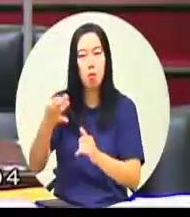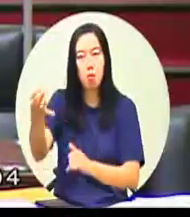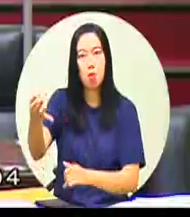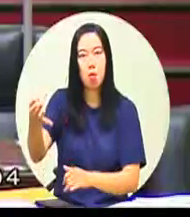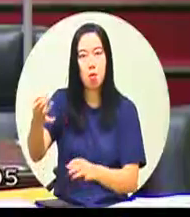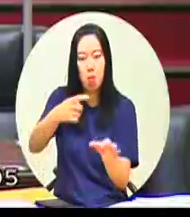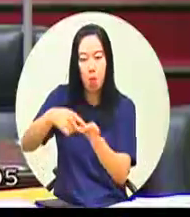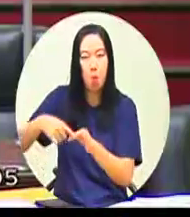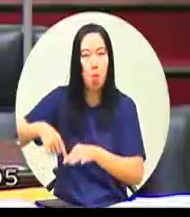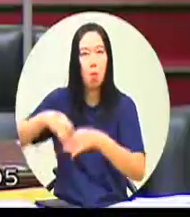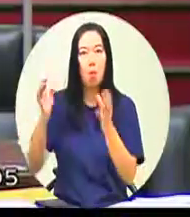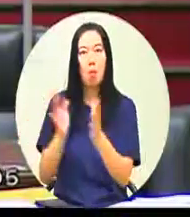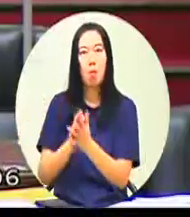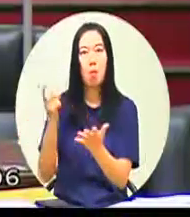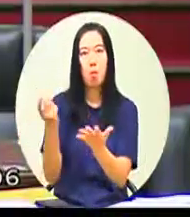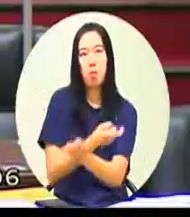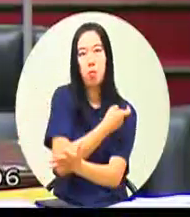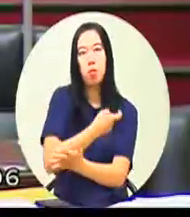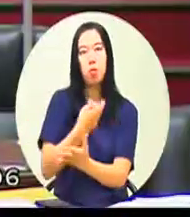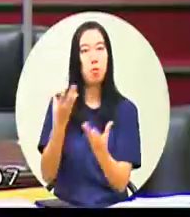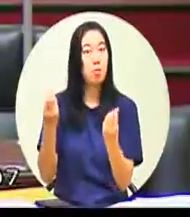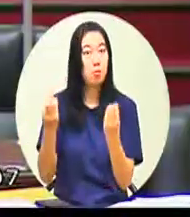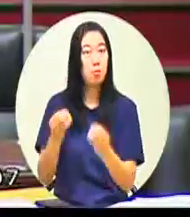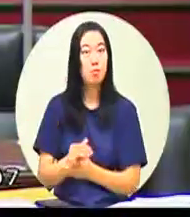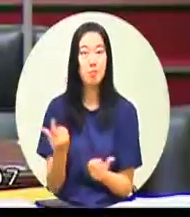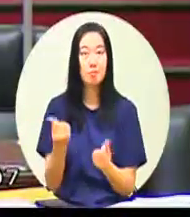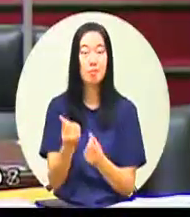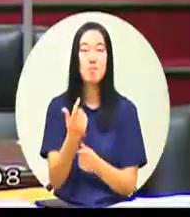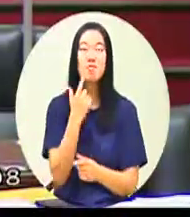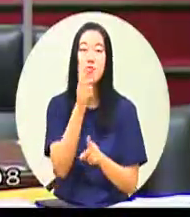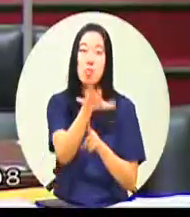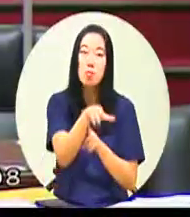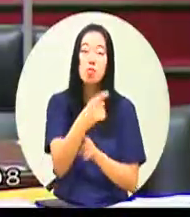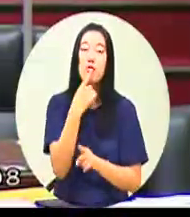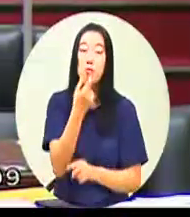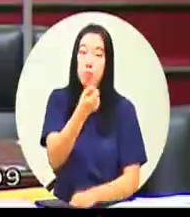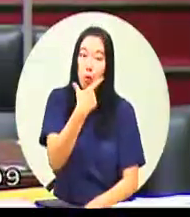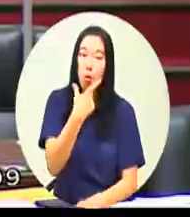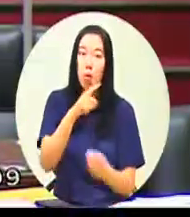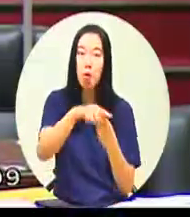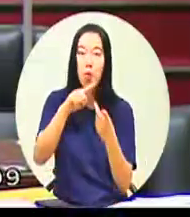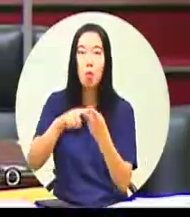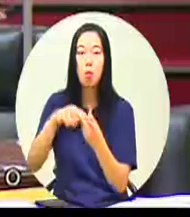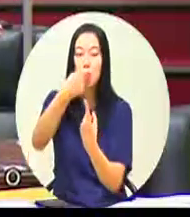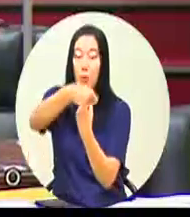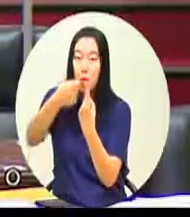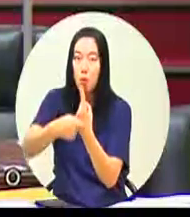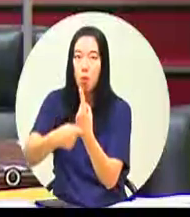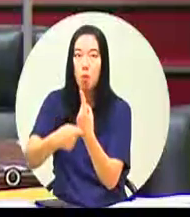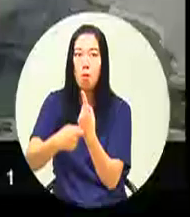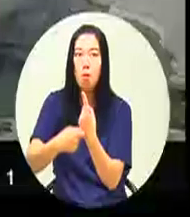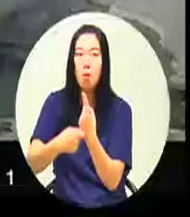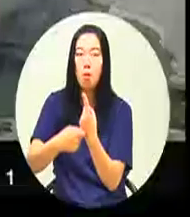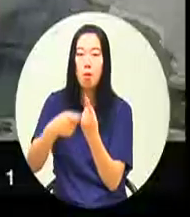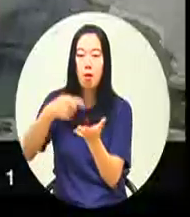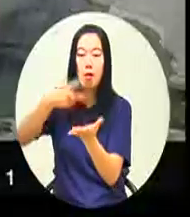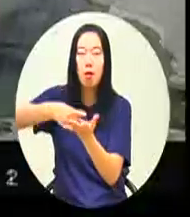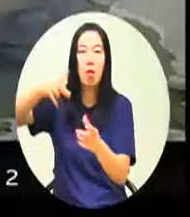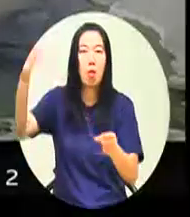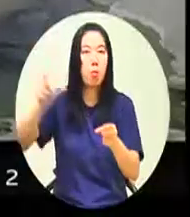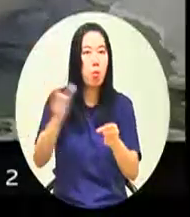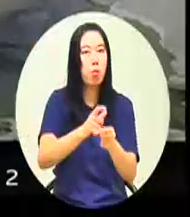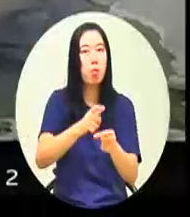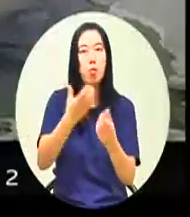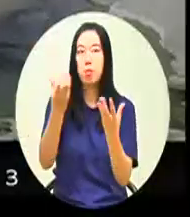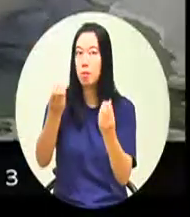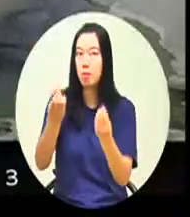有了。在美浓，红豆没有了，然后呢，香蕉经过两次，好像这个呢，